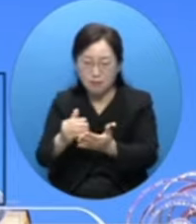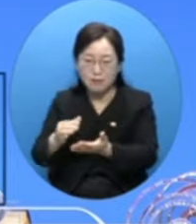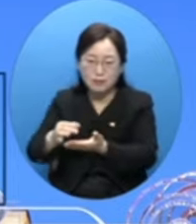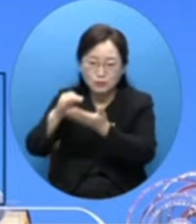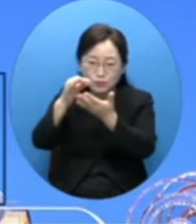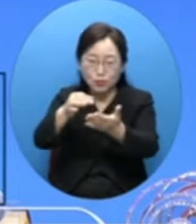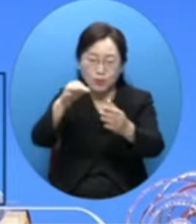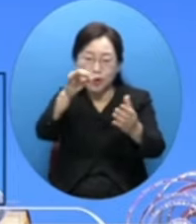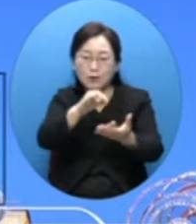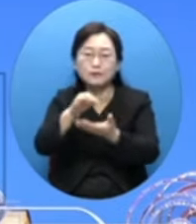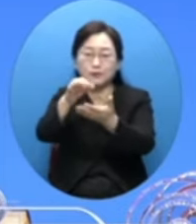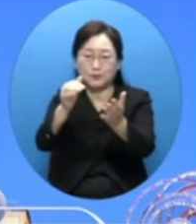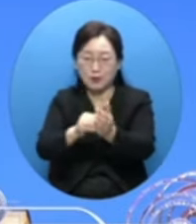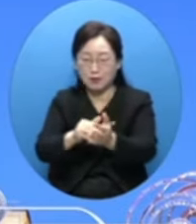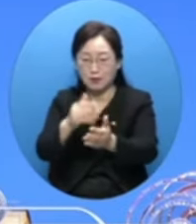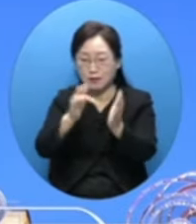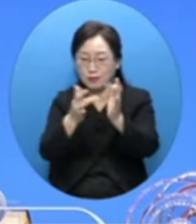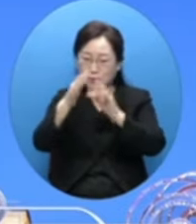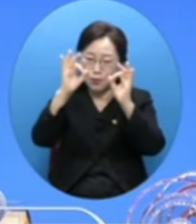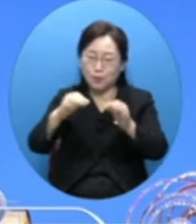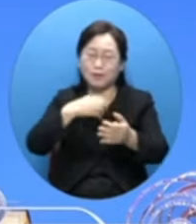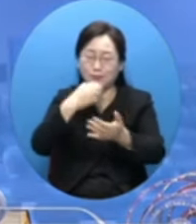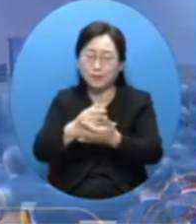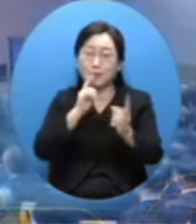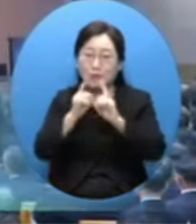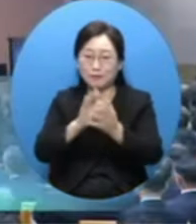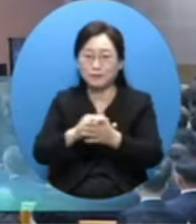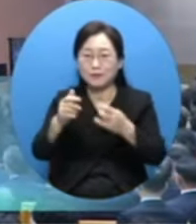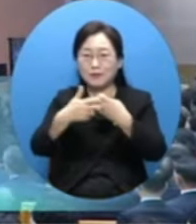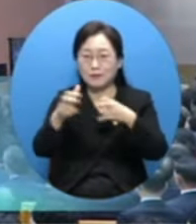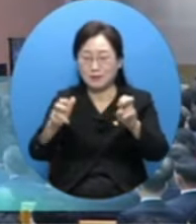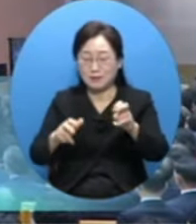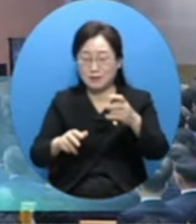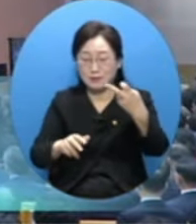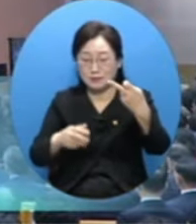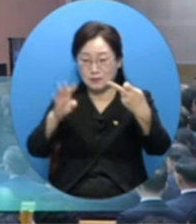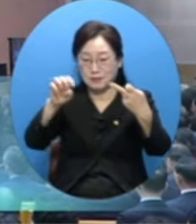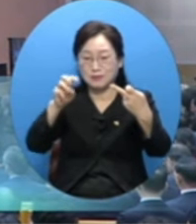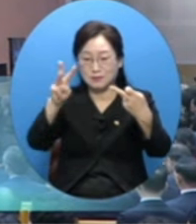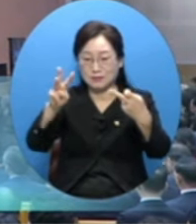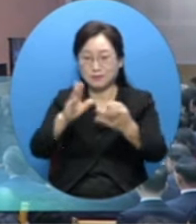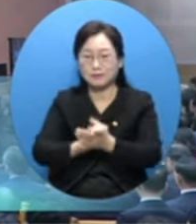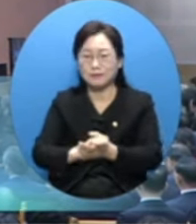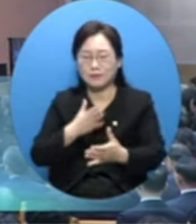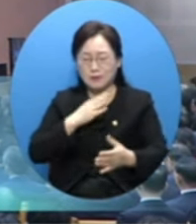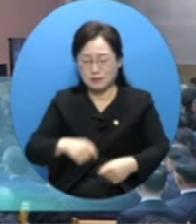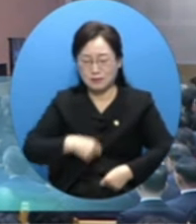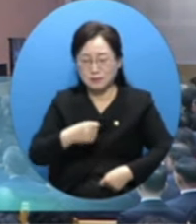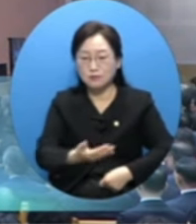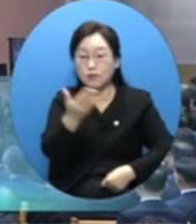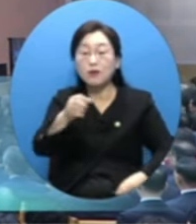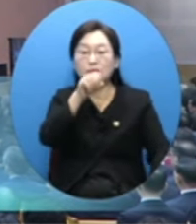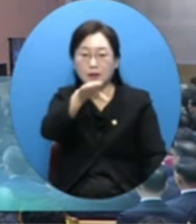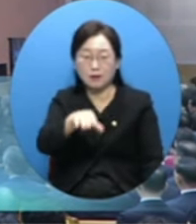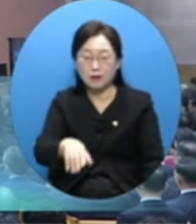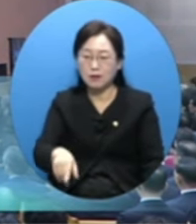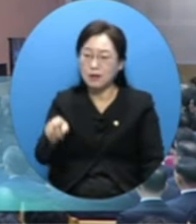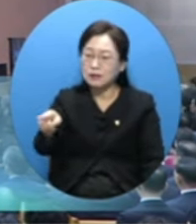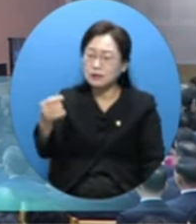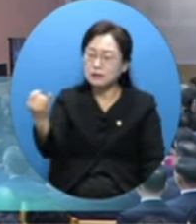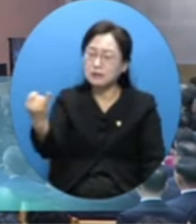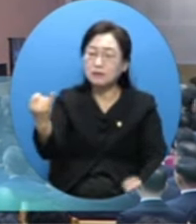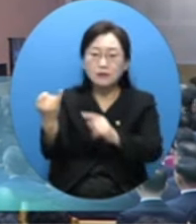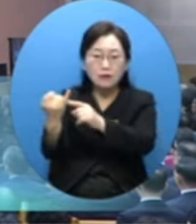예수님이 감동하셔서 말씀하셨습니다. 마가복음 12장 43절 44절입니다 내가 진실로 너에게 이르노니 이 가난한